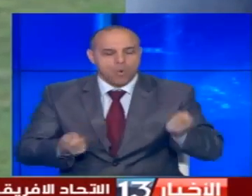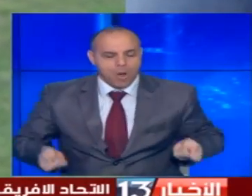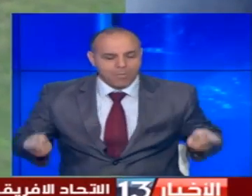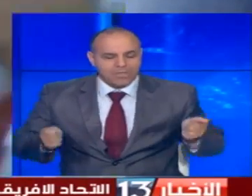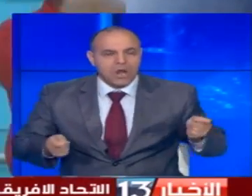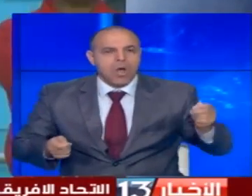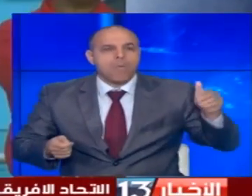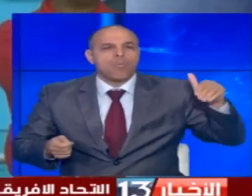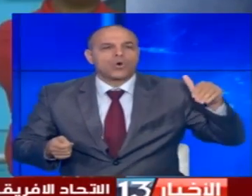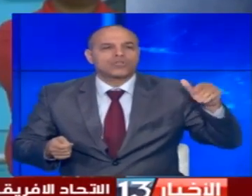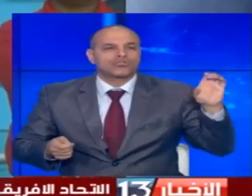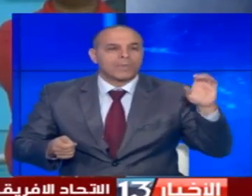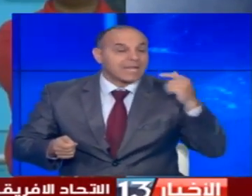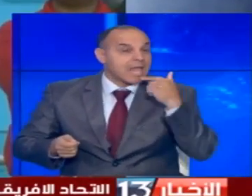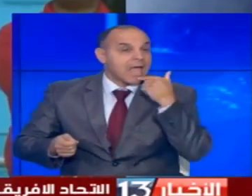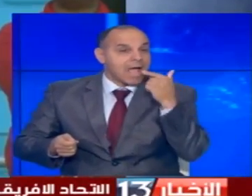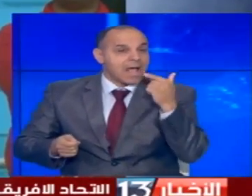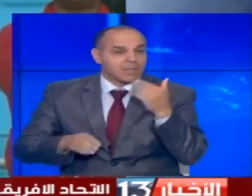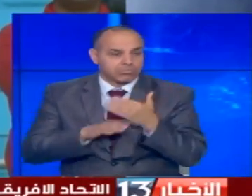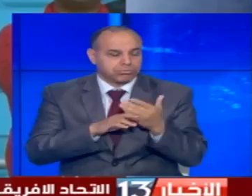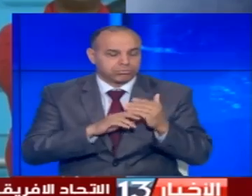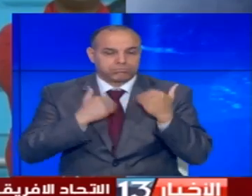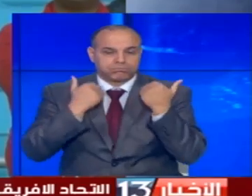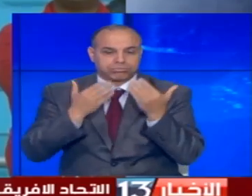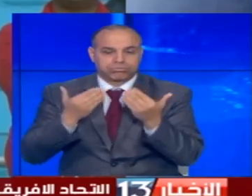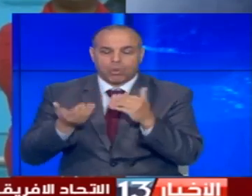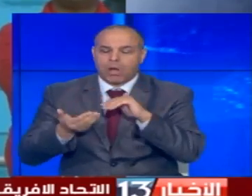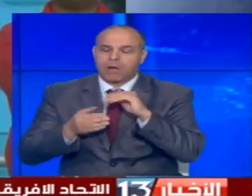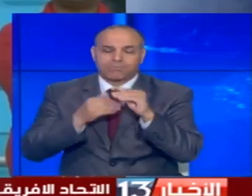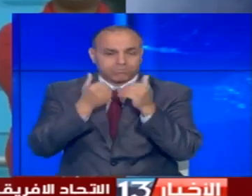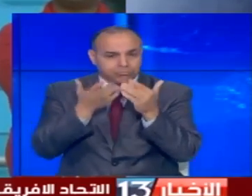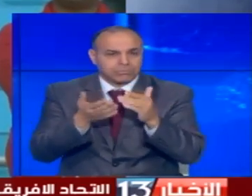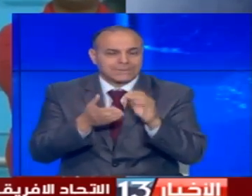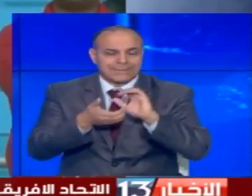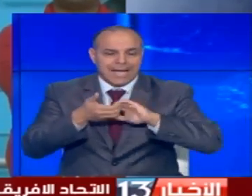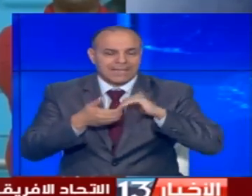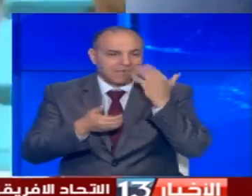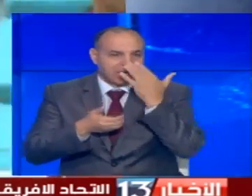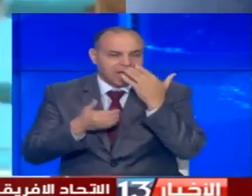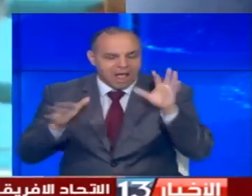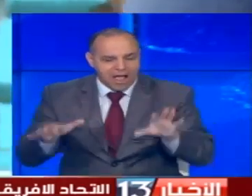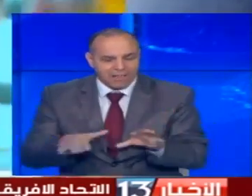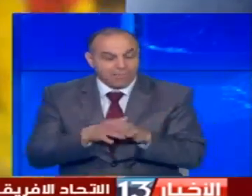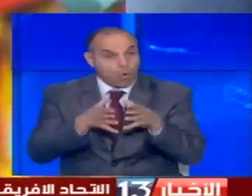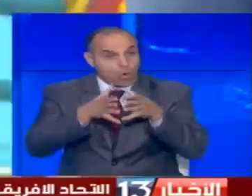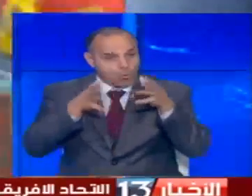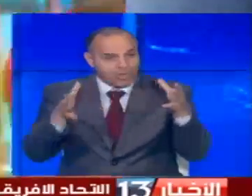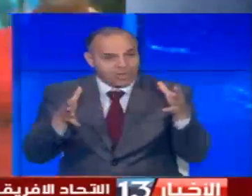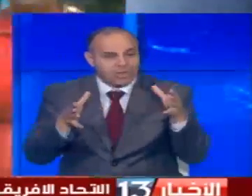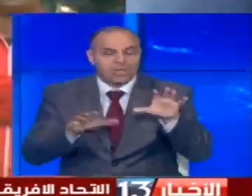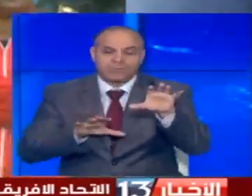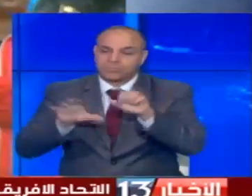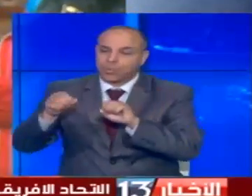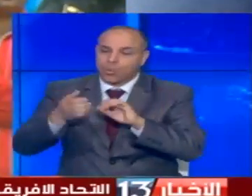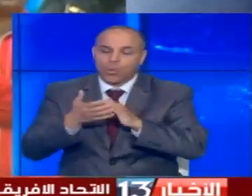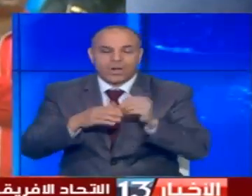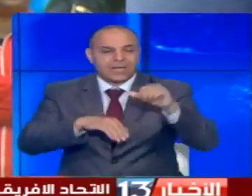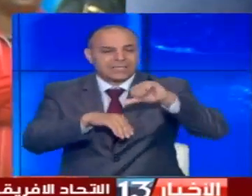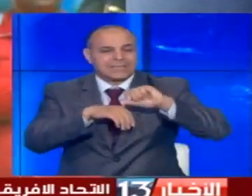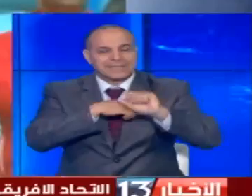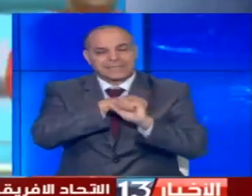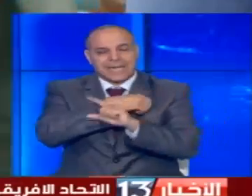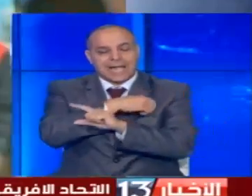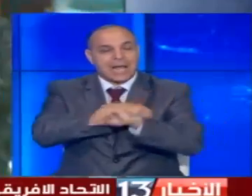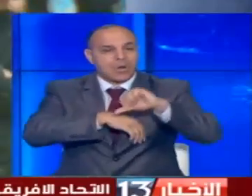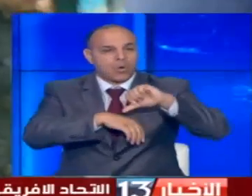معين الشعباني وسيتم تسليم مختلف جوائز الاتحاد الافريقي في احتفاليه ضخمه ستستضيفها العاصمه السنغاليه